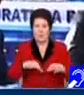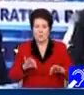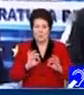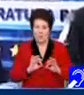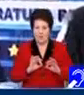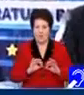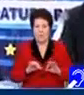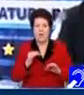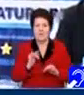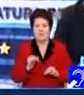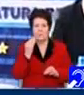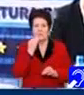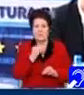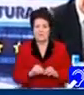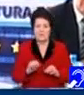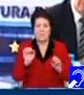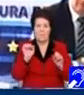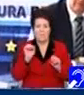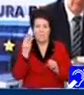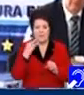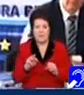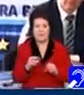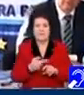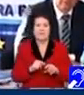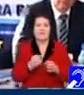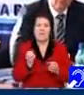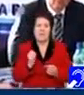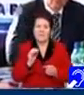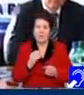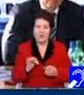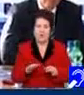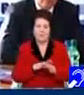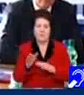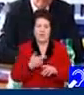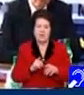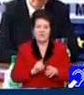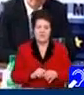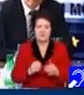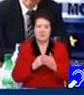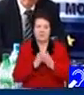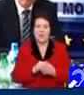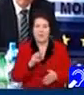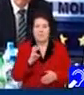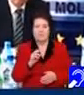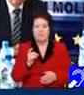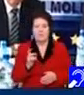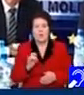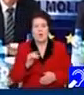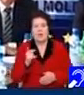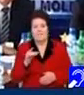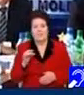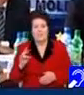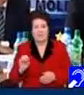și va pune accent pe îmbunătățirea modalităților de recrutare, evaluare și promovare acestora în baza meritocrației. Angela